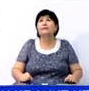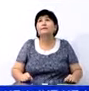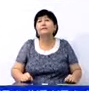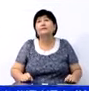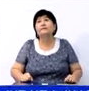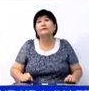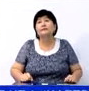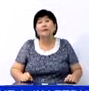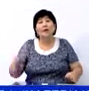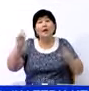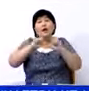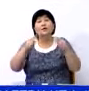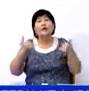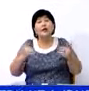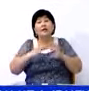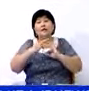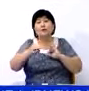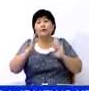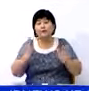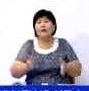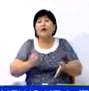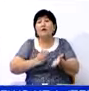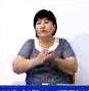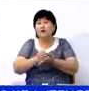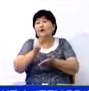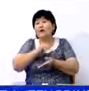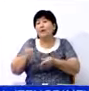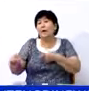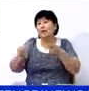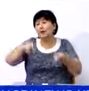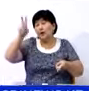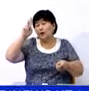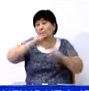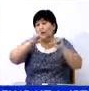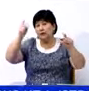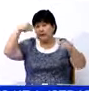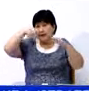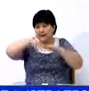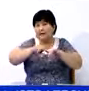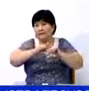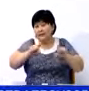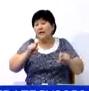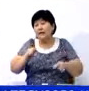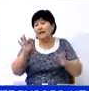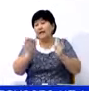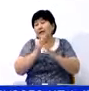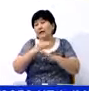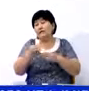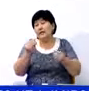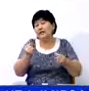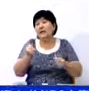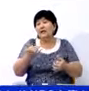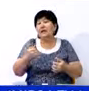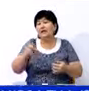в школах данных населенных пунктов видел за работой и по переноса туалетов здание учебного заведения на эти цели выделены средства из